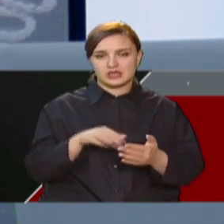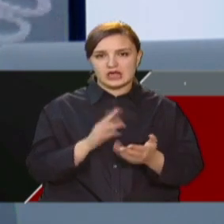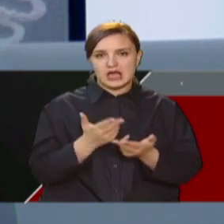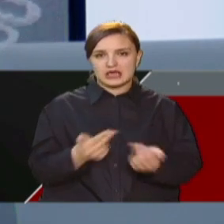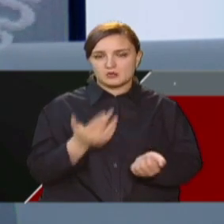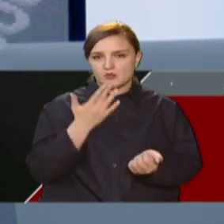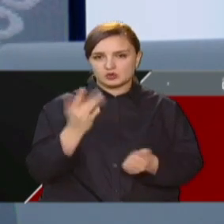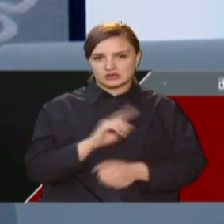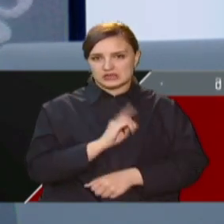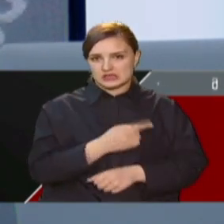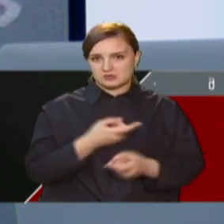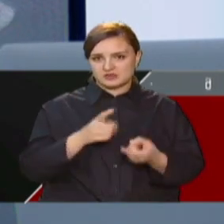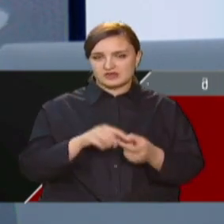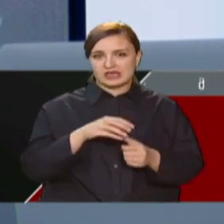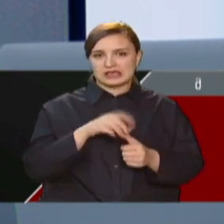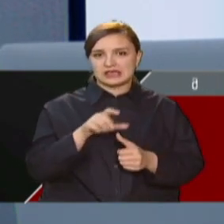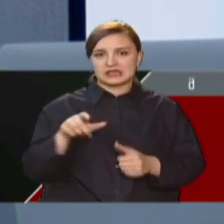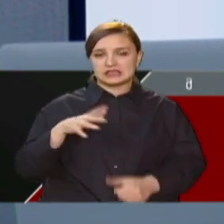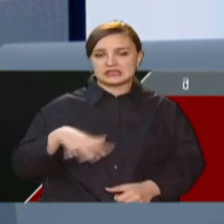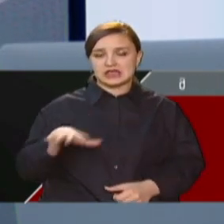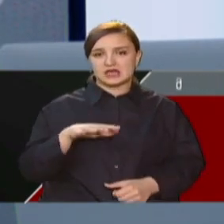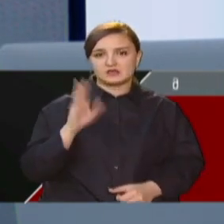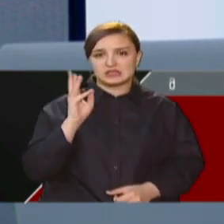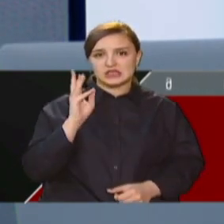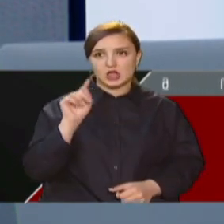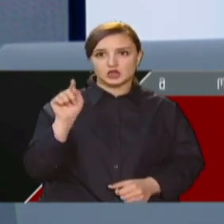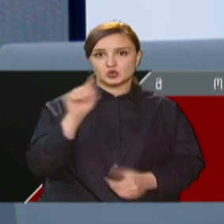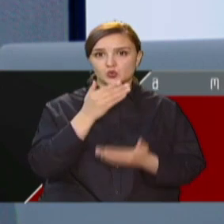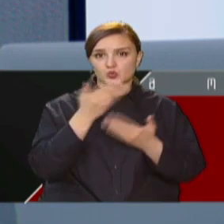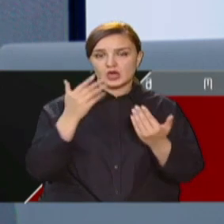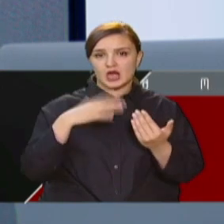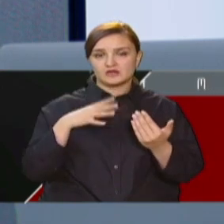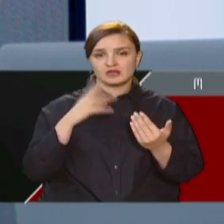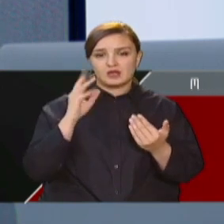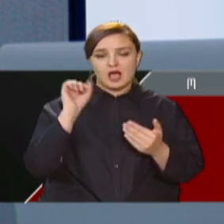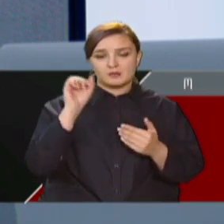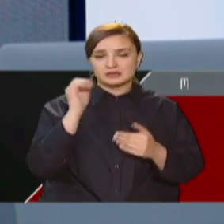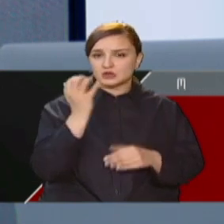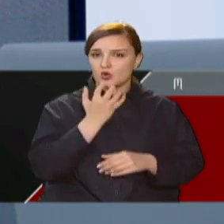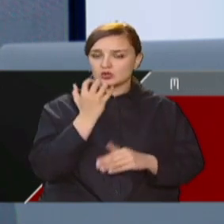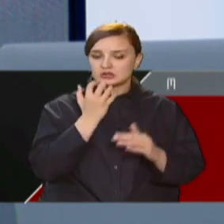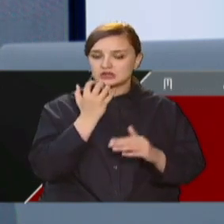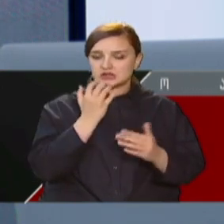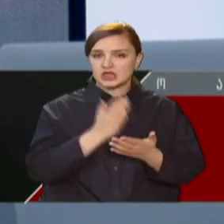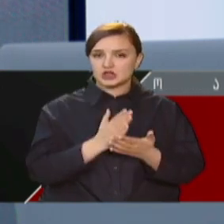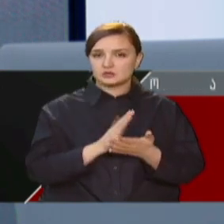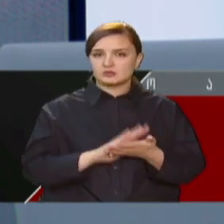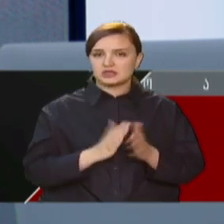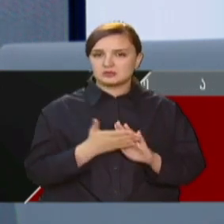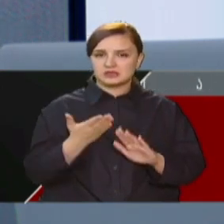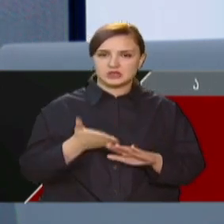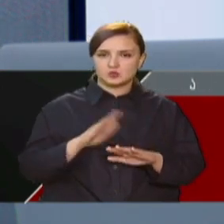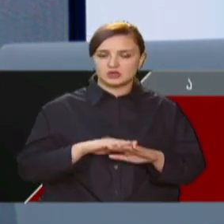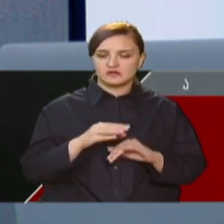გაძლიერებას ეხება. Იმ ქვეყნების ლიდერებს, სადაც საქართველოს საელჩოები არ აქვს, ქართველი დეპუტატები აფხაზეთსა და სამხრეთ ოსეთში არსებულ მძიმე სიტუაციას